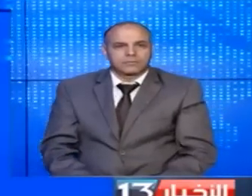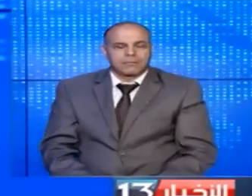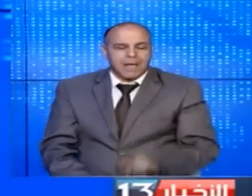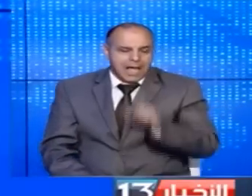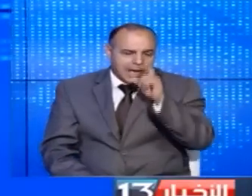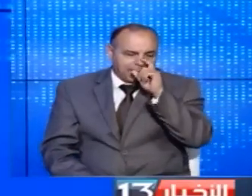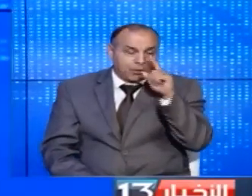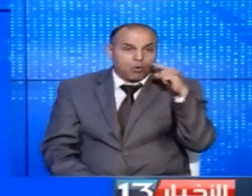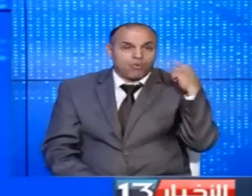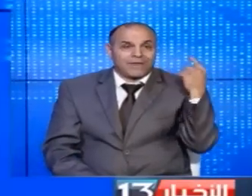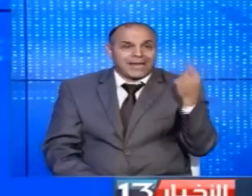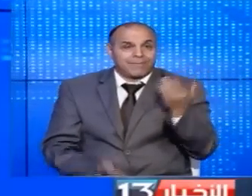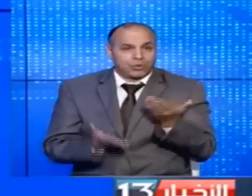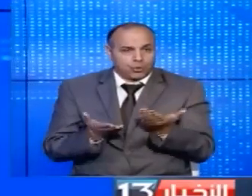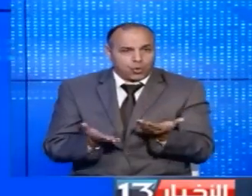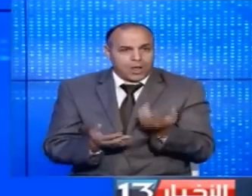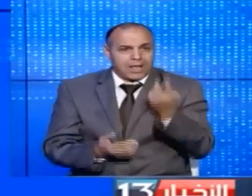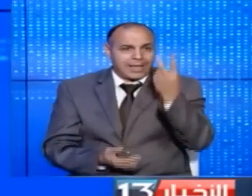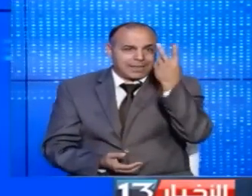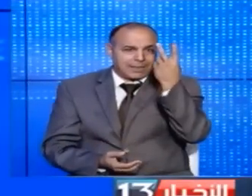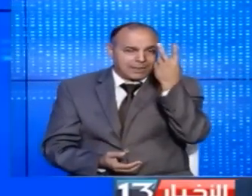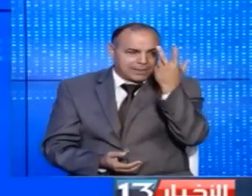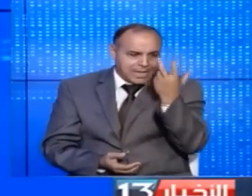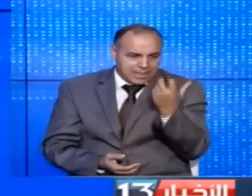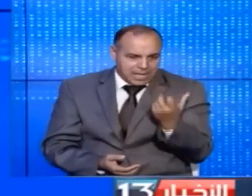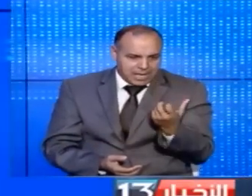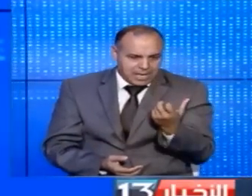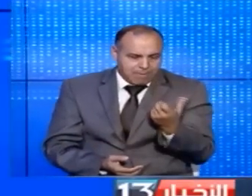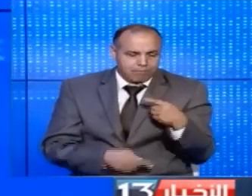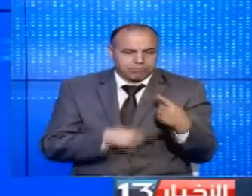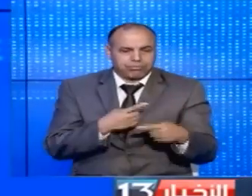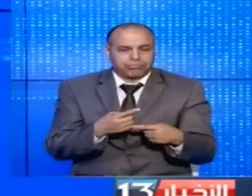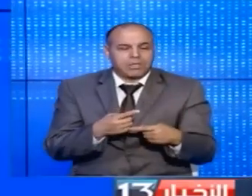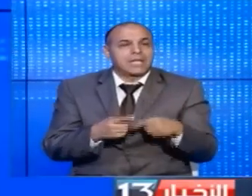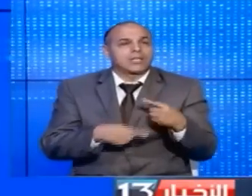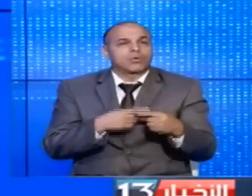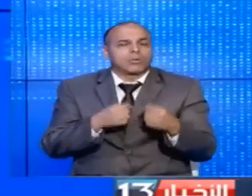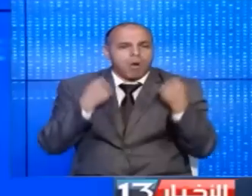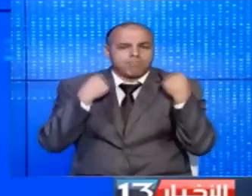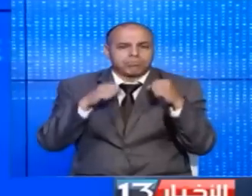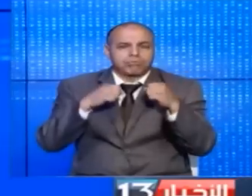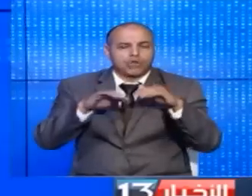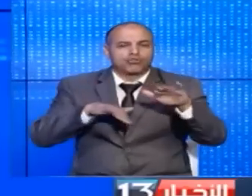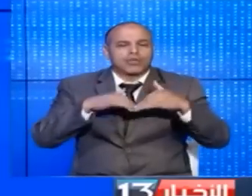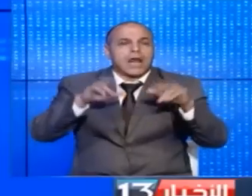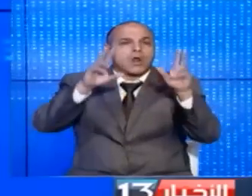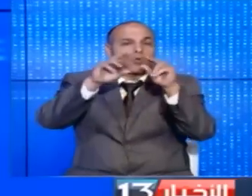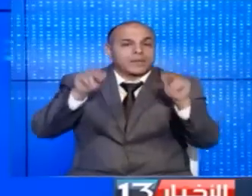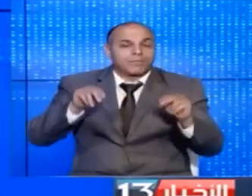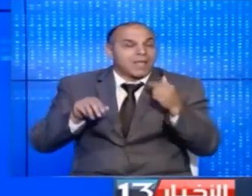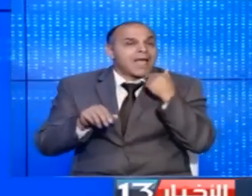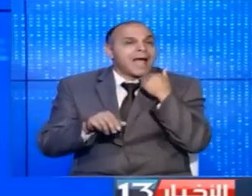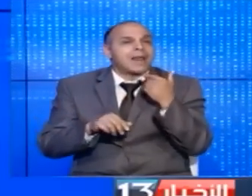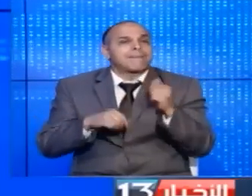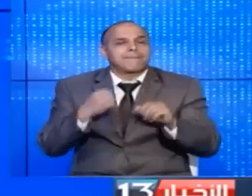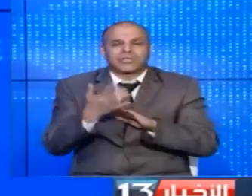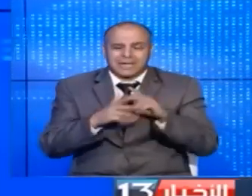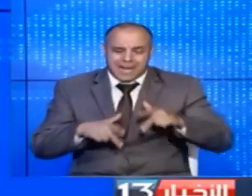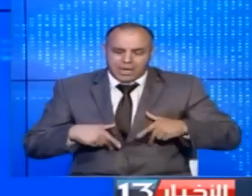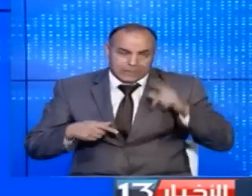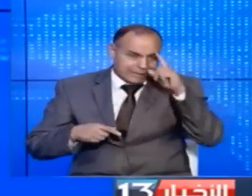عربيا ودوليا، لليوم الثالث على التوالي تتواصل احتجاجات الشارع اللبناني على الأوضاع